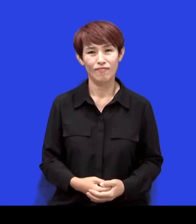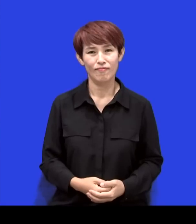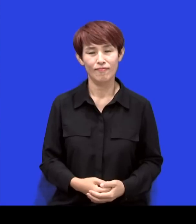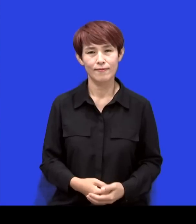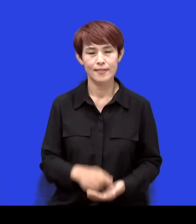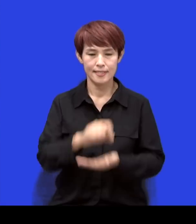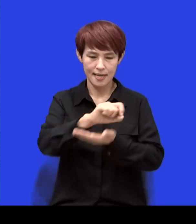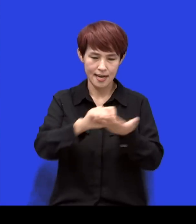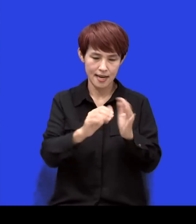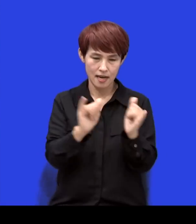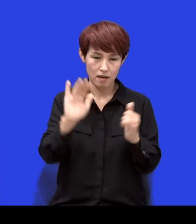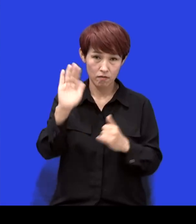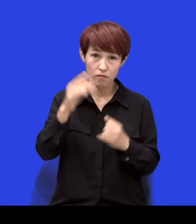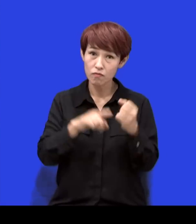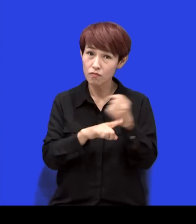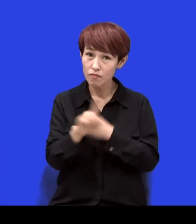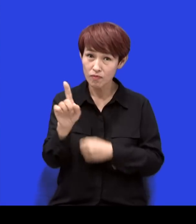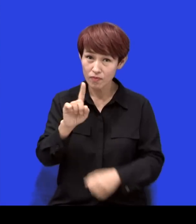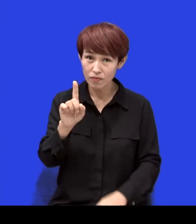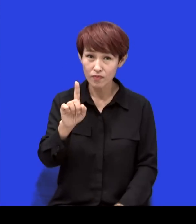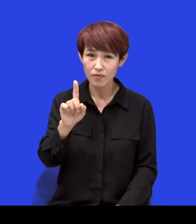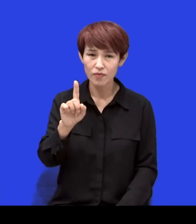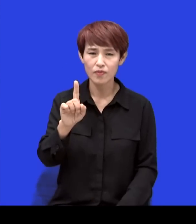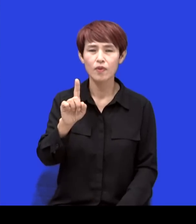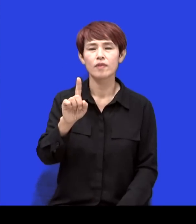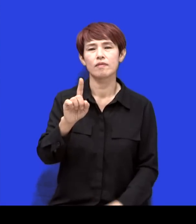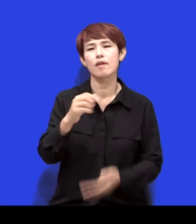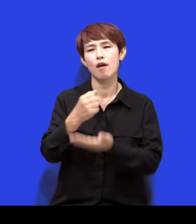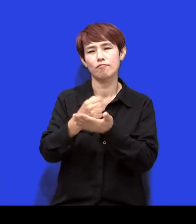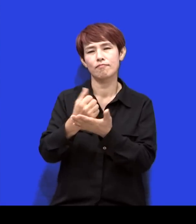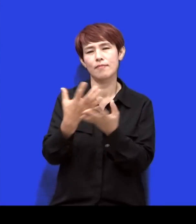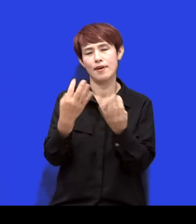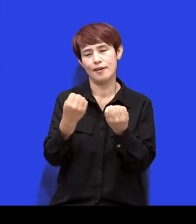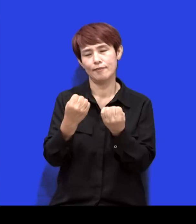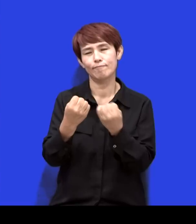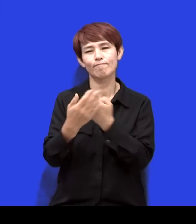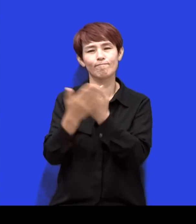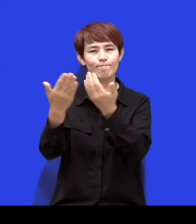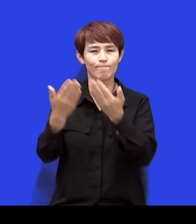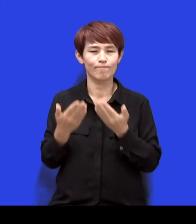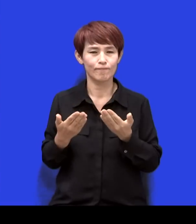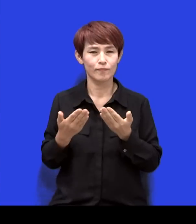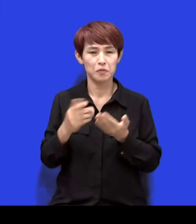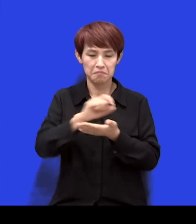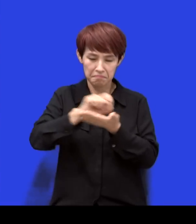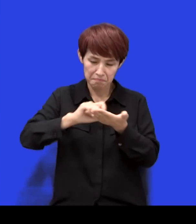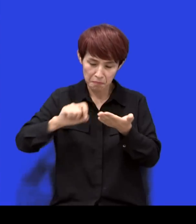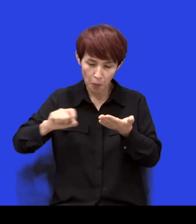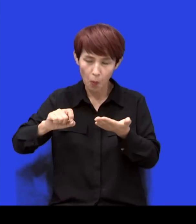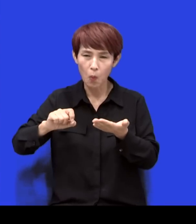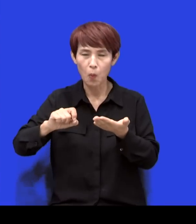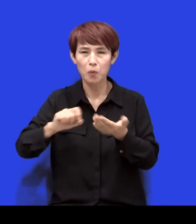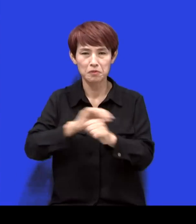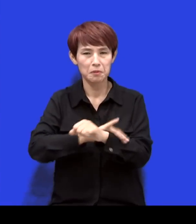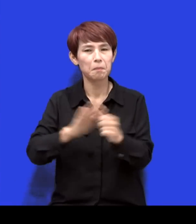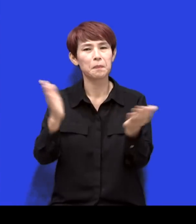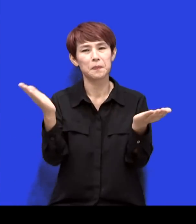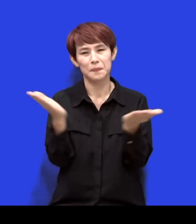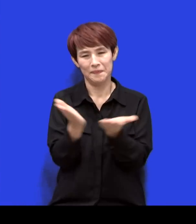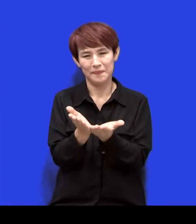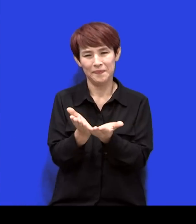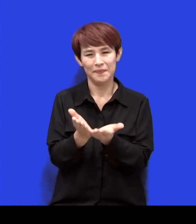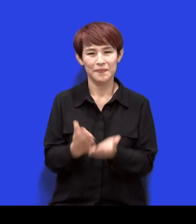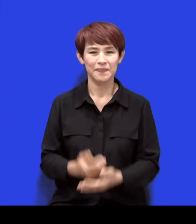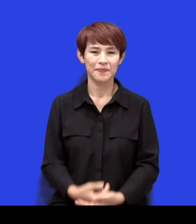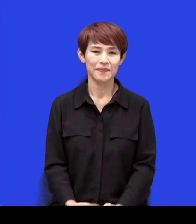그 작가가 된 것도 이제 약간 좋은 행운들이 따라서 된 거고 그리고 작가를 해보니까 또 맞더라고요. 그래서